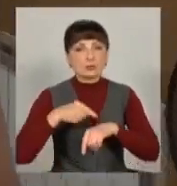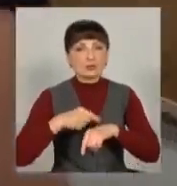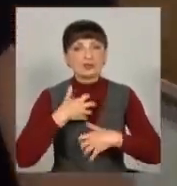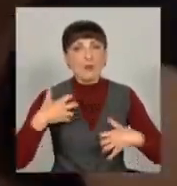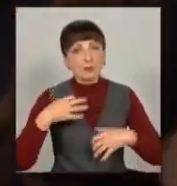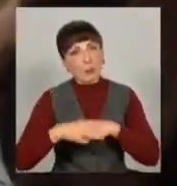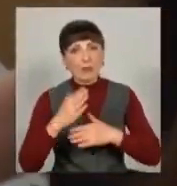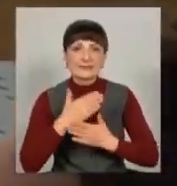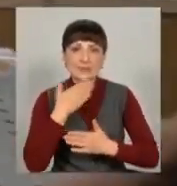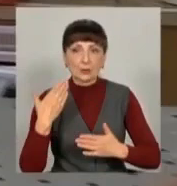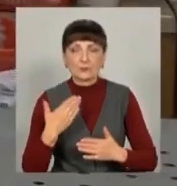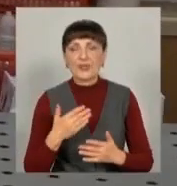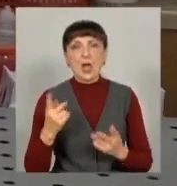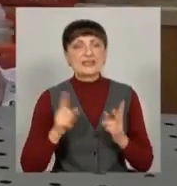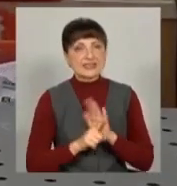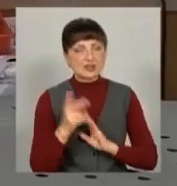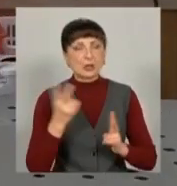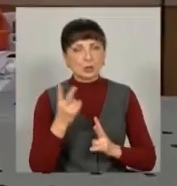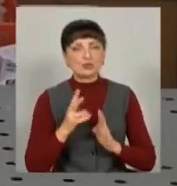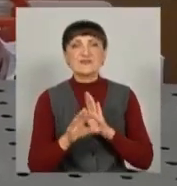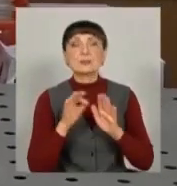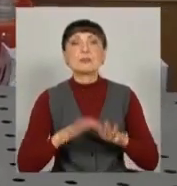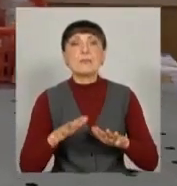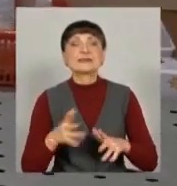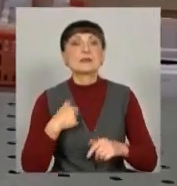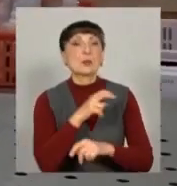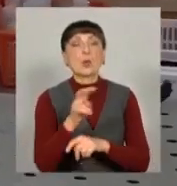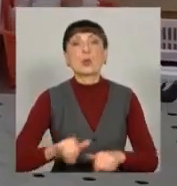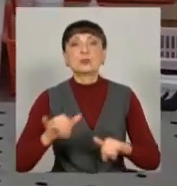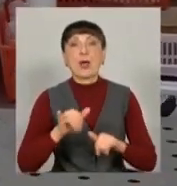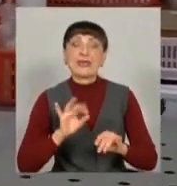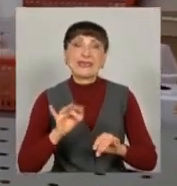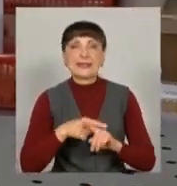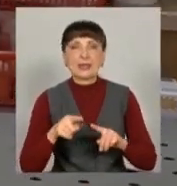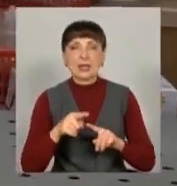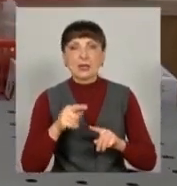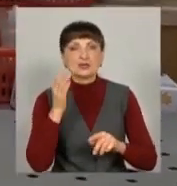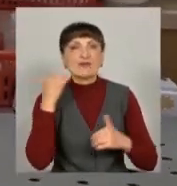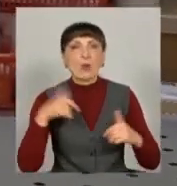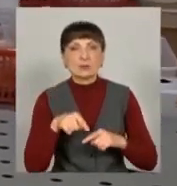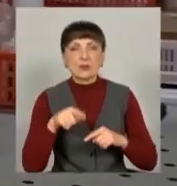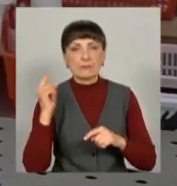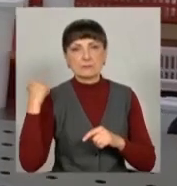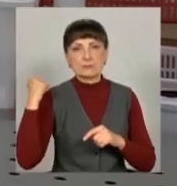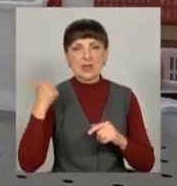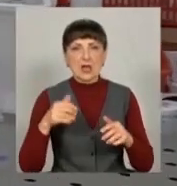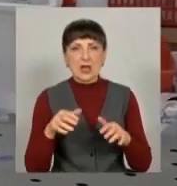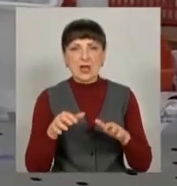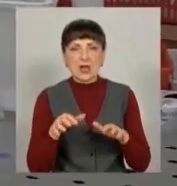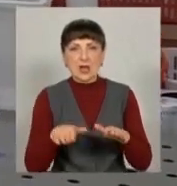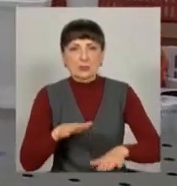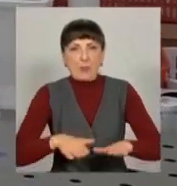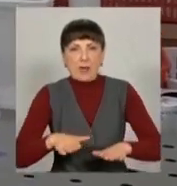животное. Получается, сначала нужно будет выбрать место, где будем ставить. Это у нас межлопаток, так как там очень мало